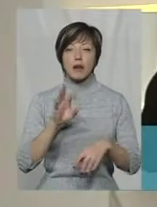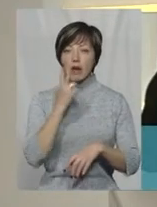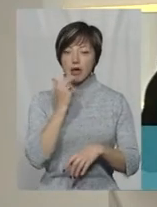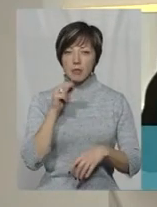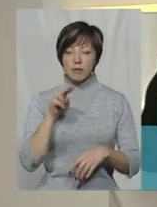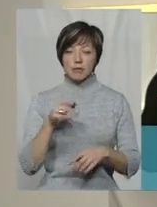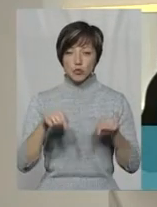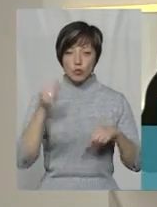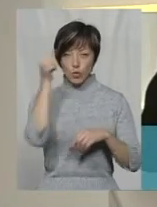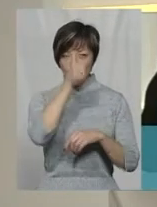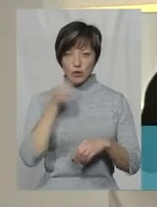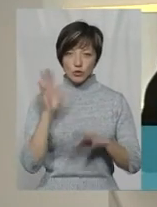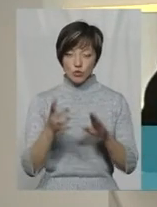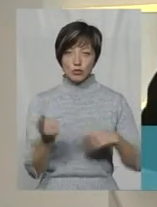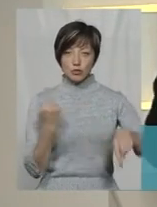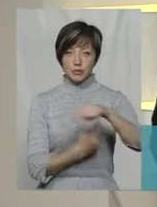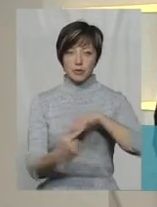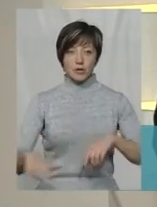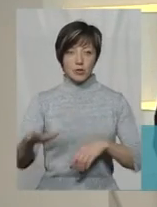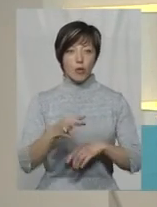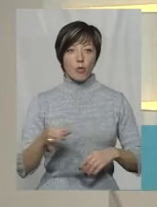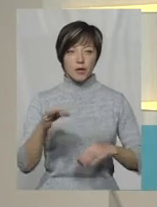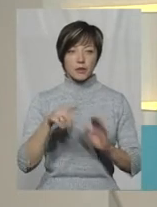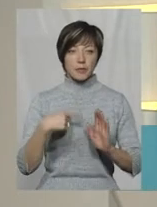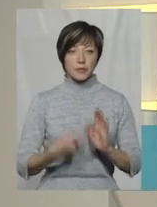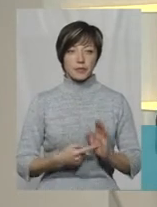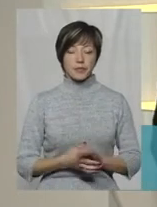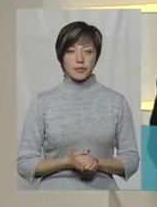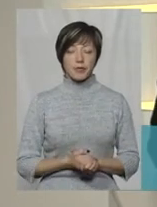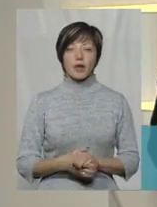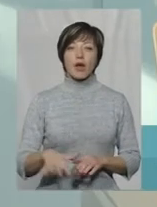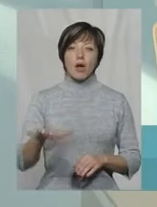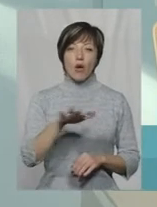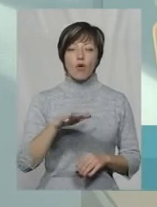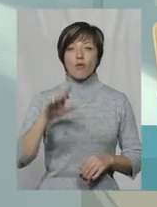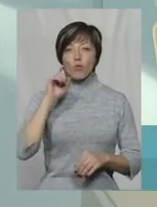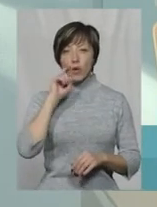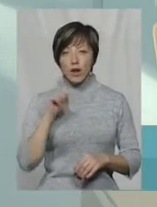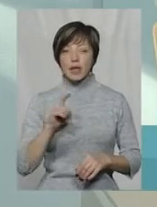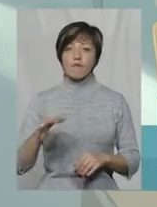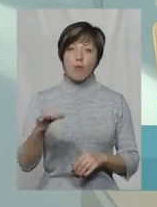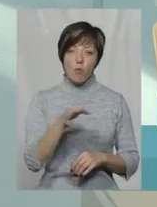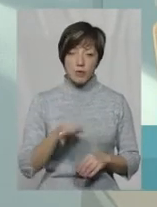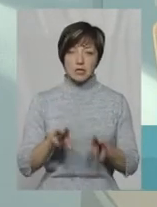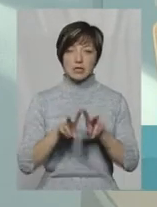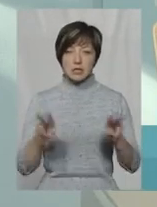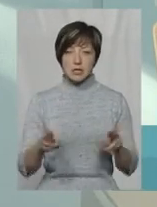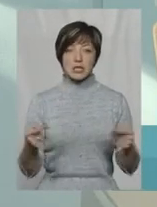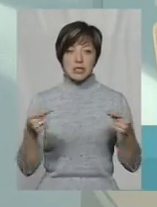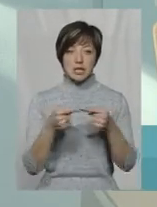цьогоріч циркулюватимуть на теренах нашої області? І на теренах області, і на Україні. Згідно